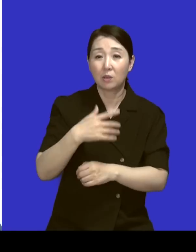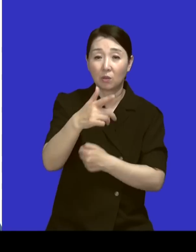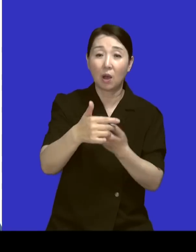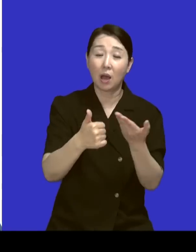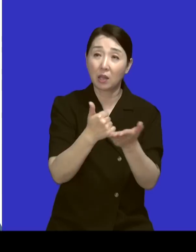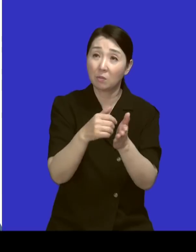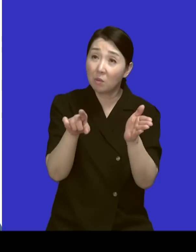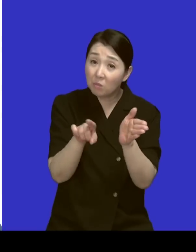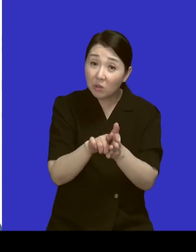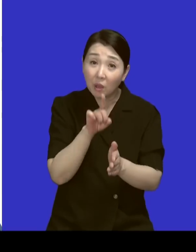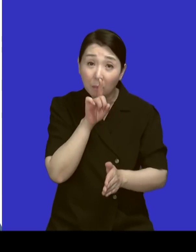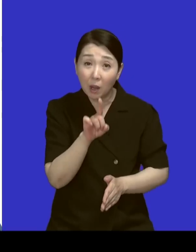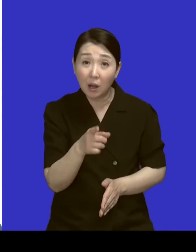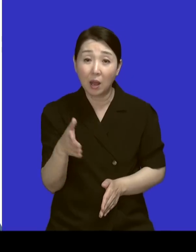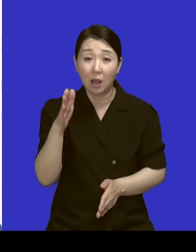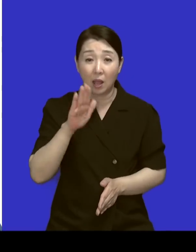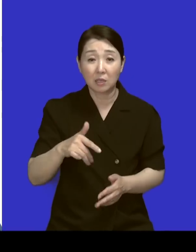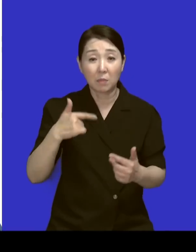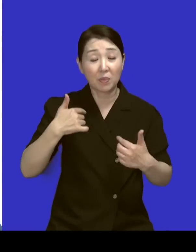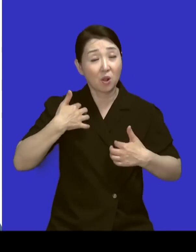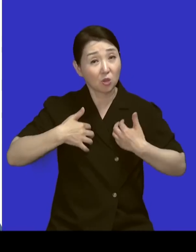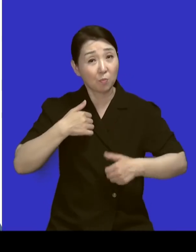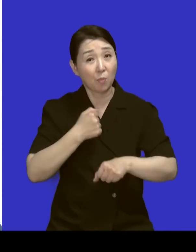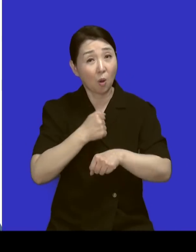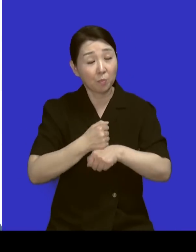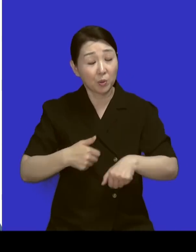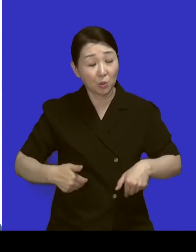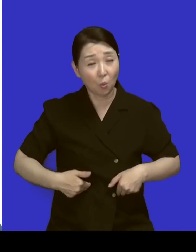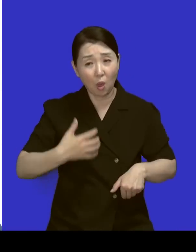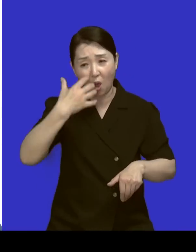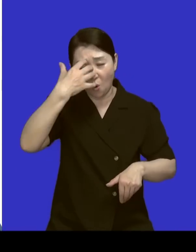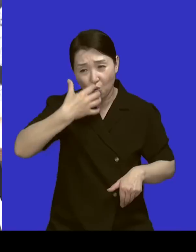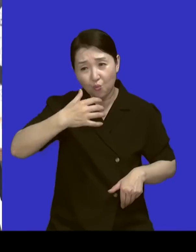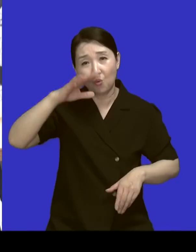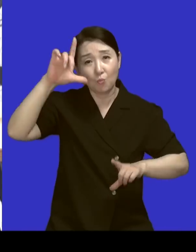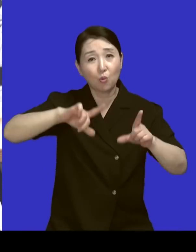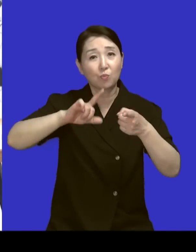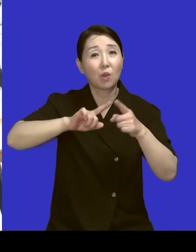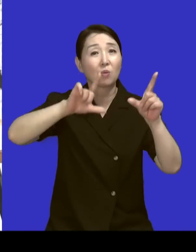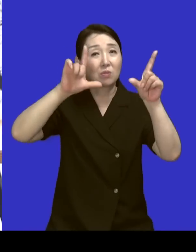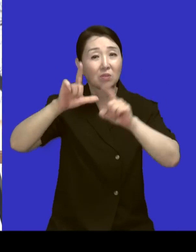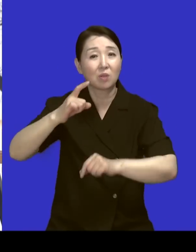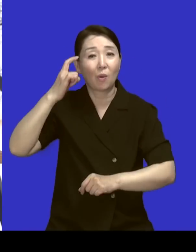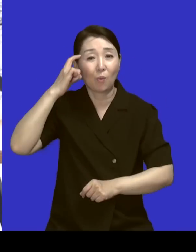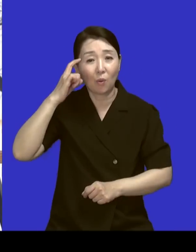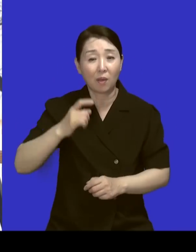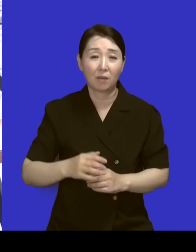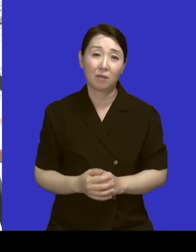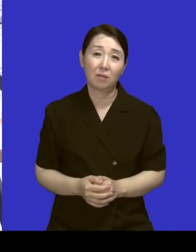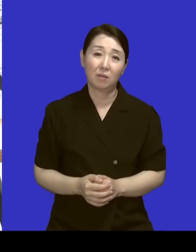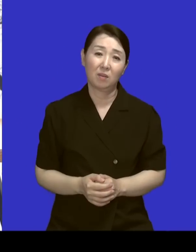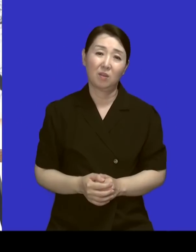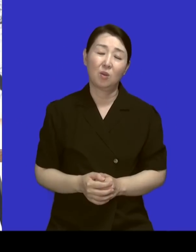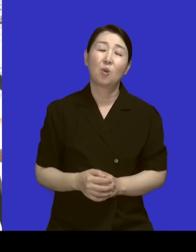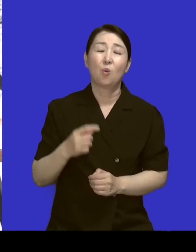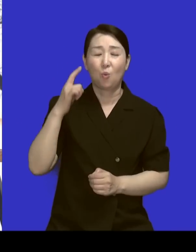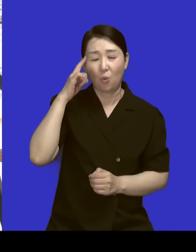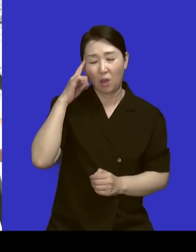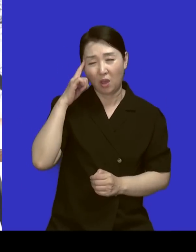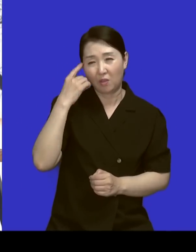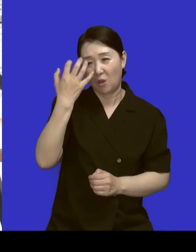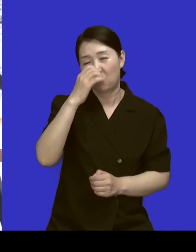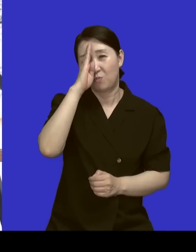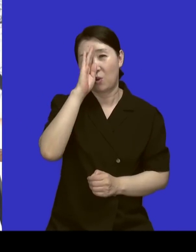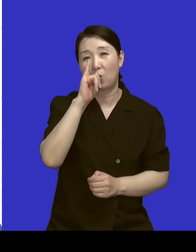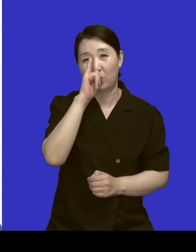하나님을 믿는다면서 예. 늘 기뻐해야지 왜 우울한 상태로 지내냐고. 예. 근데 제가 우울 기질도 있었으니까요. 예.